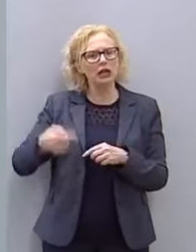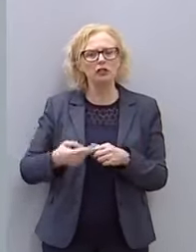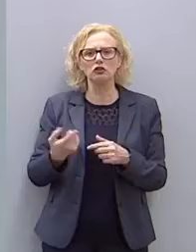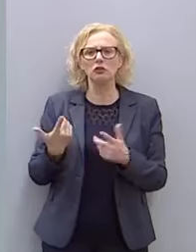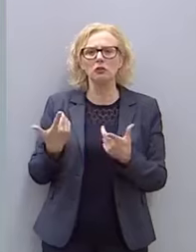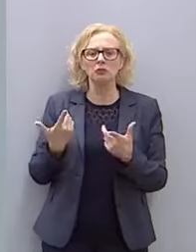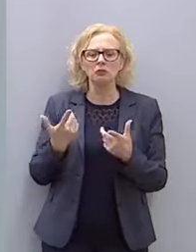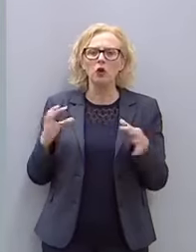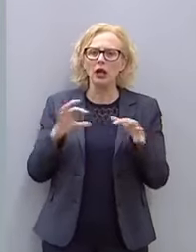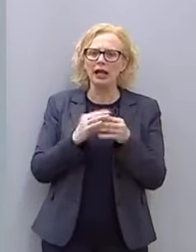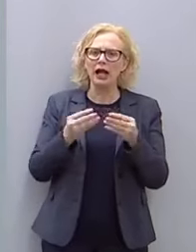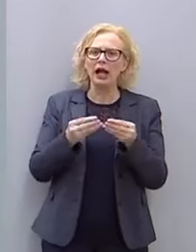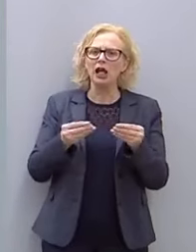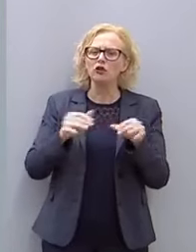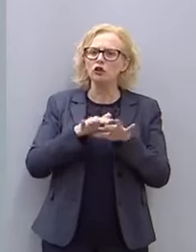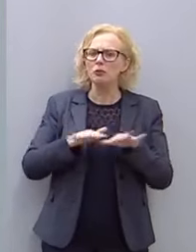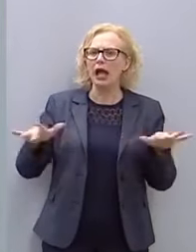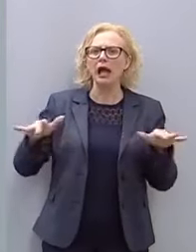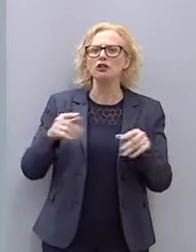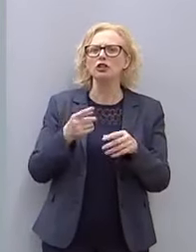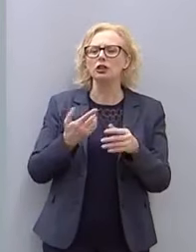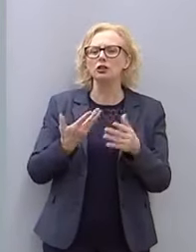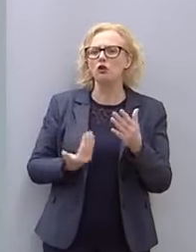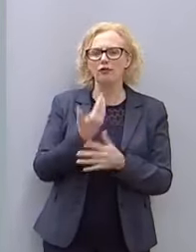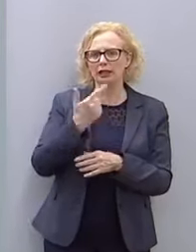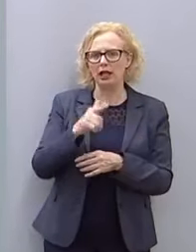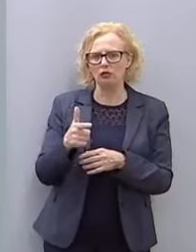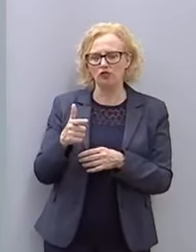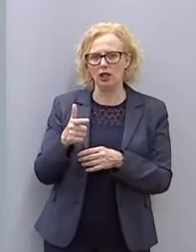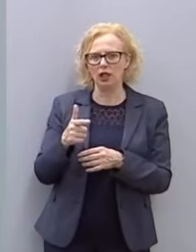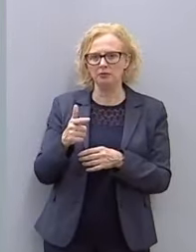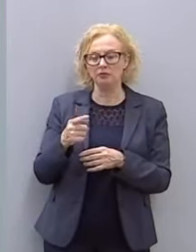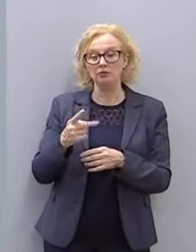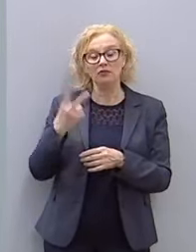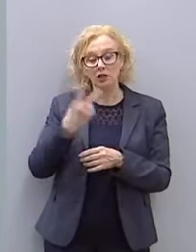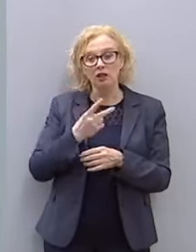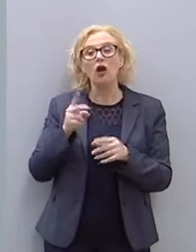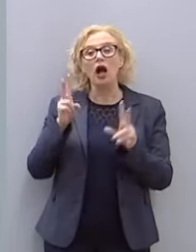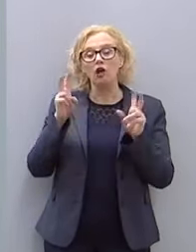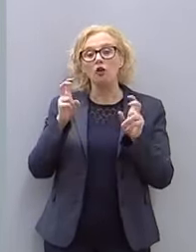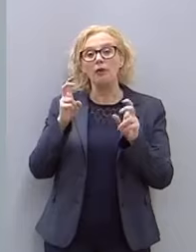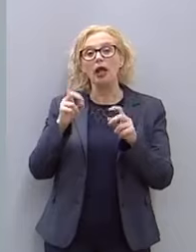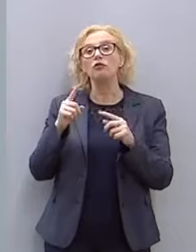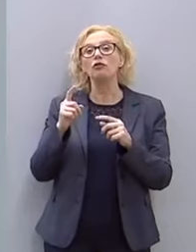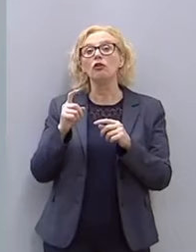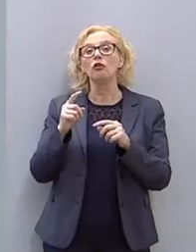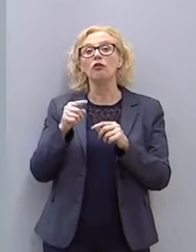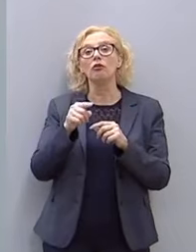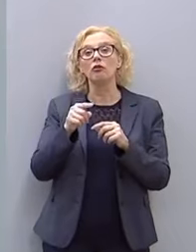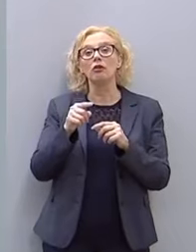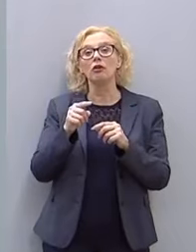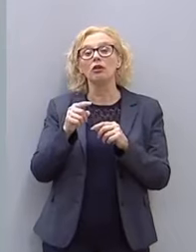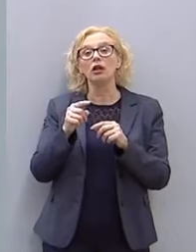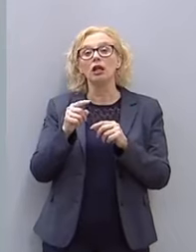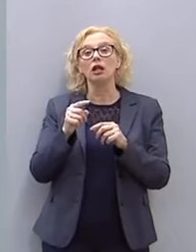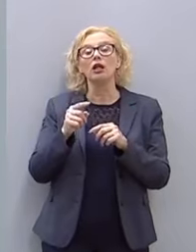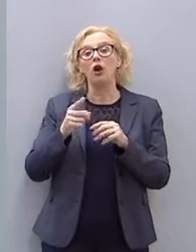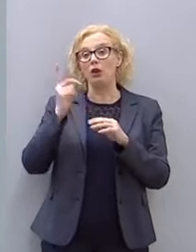al momento novità è sicuramente un tema che dovrà essere affrontato nelle prossime nelle prossime